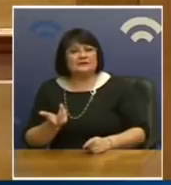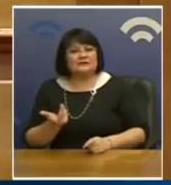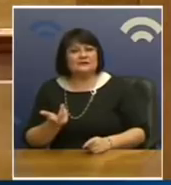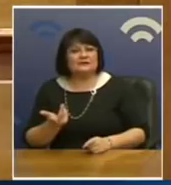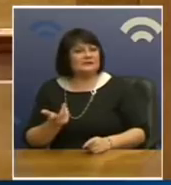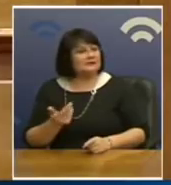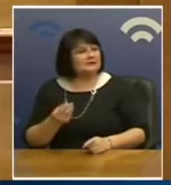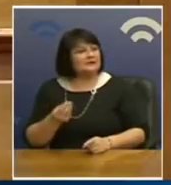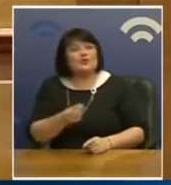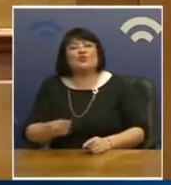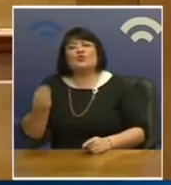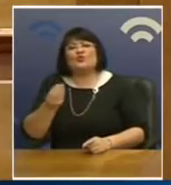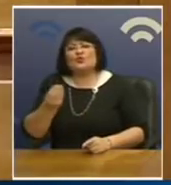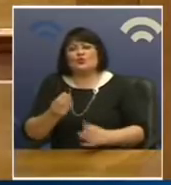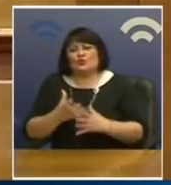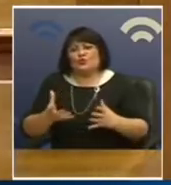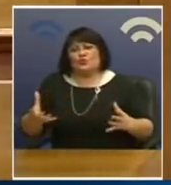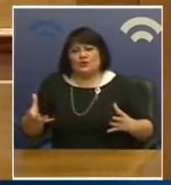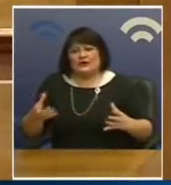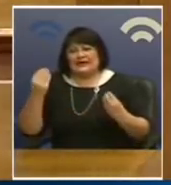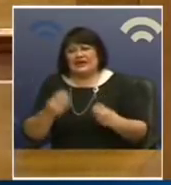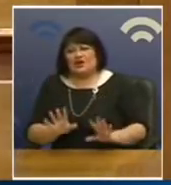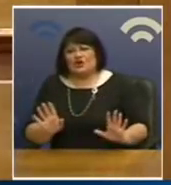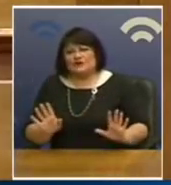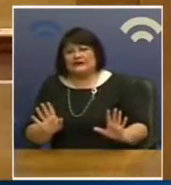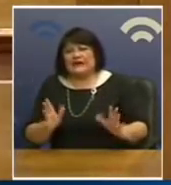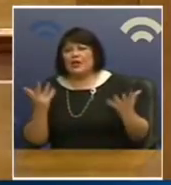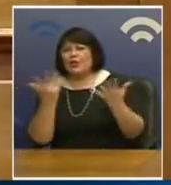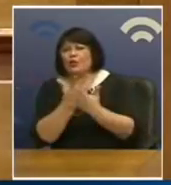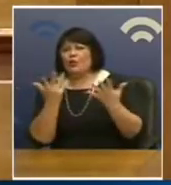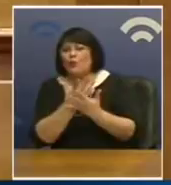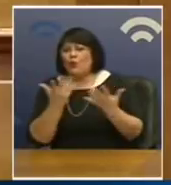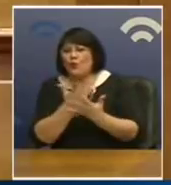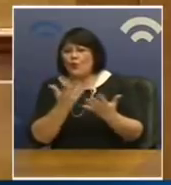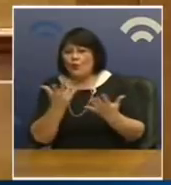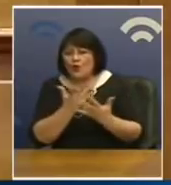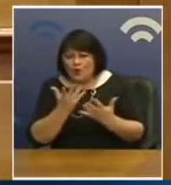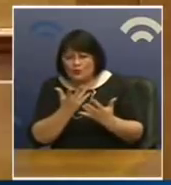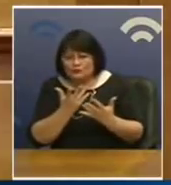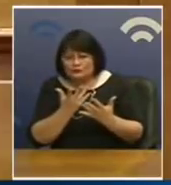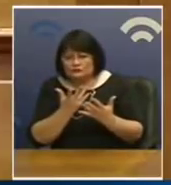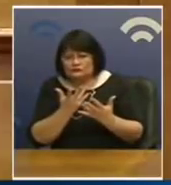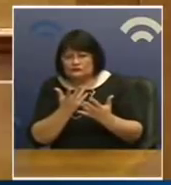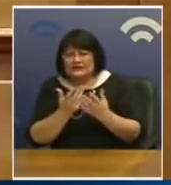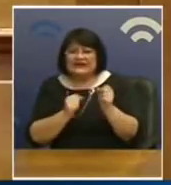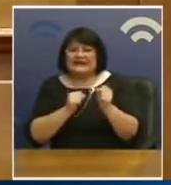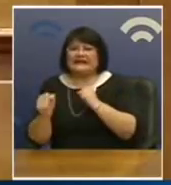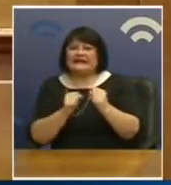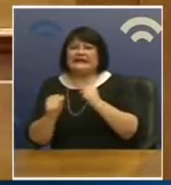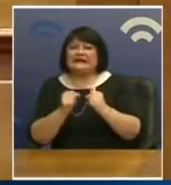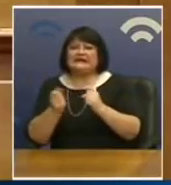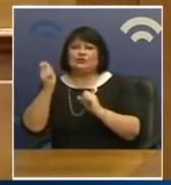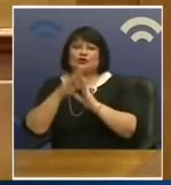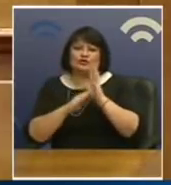επιτείνει, αν θέλετε, θα διευρύνει τις σκιές και την κρίση ανάμεσα στους πολίτες και στο πολιτικό